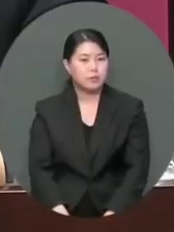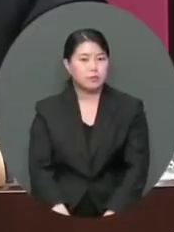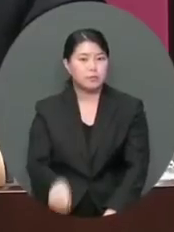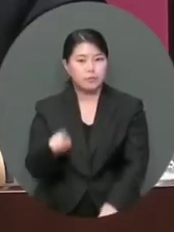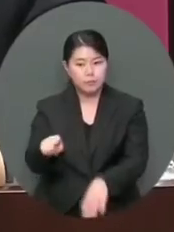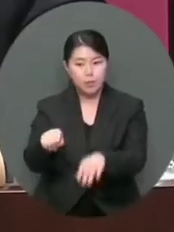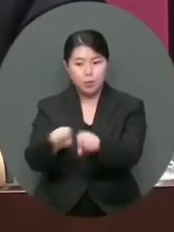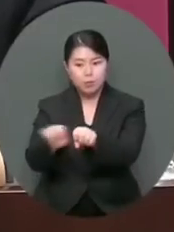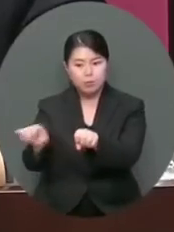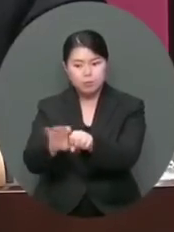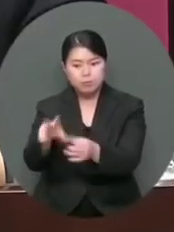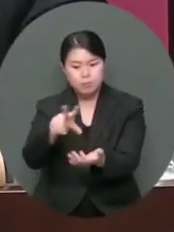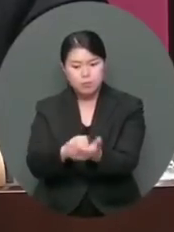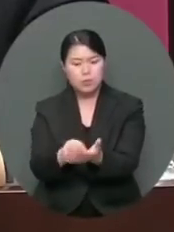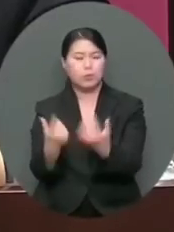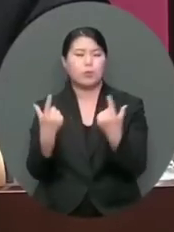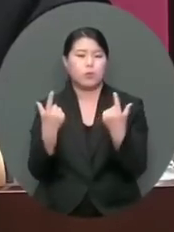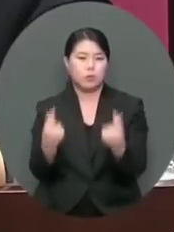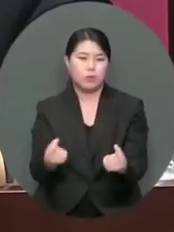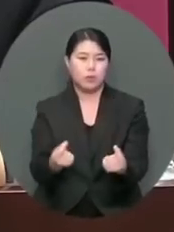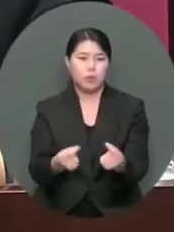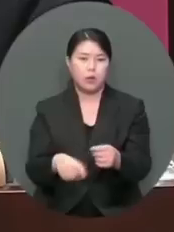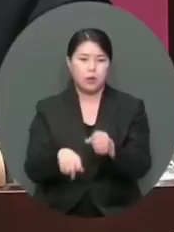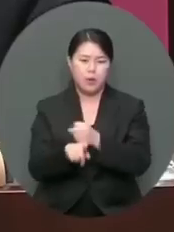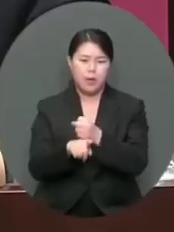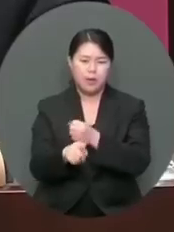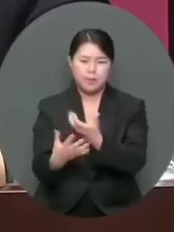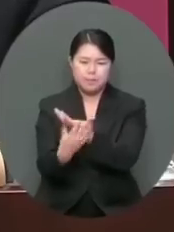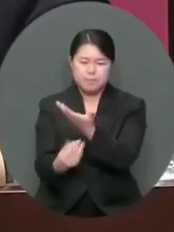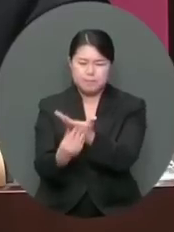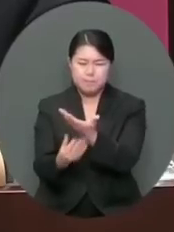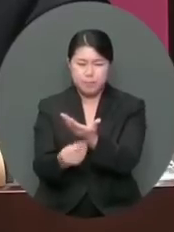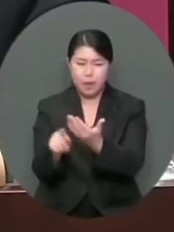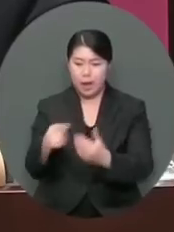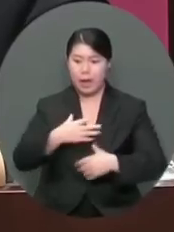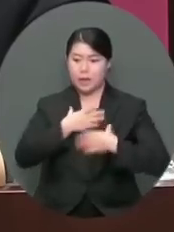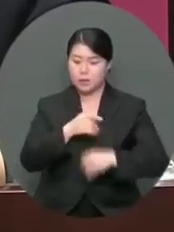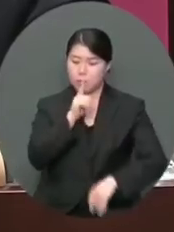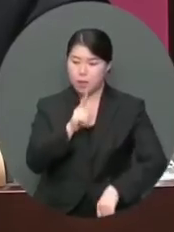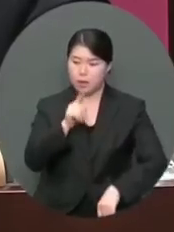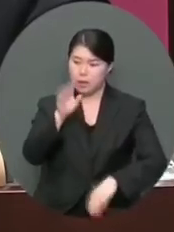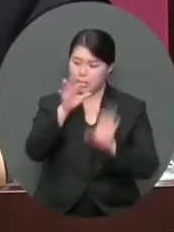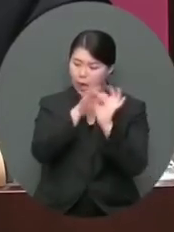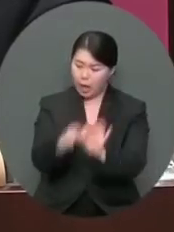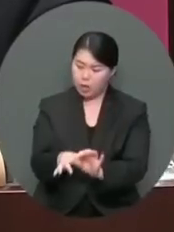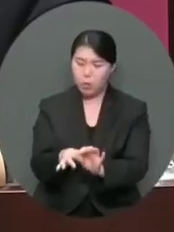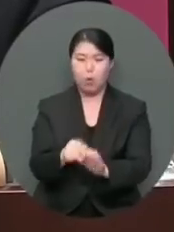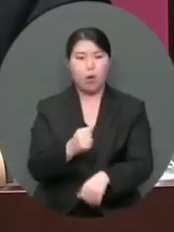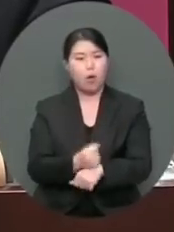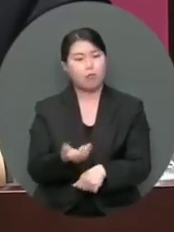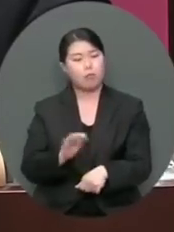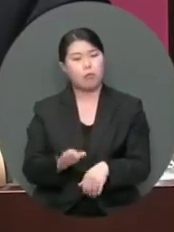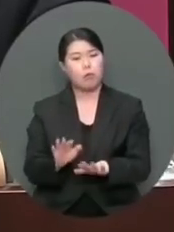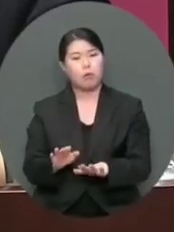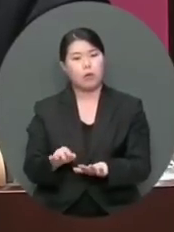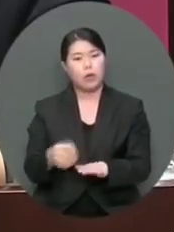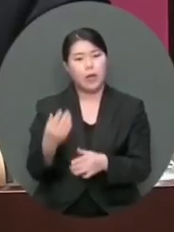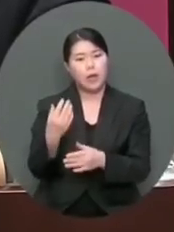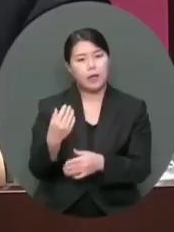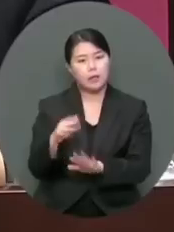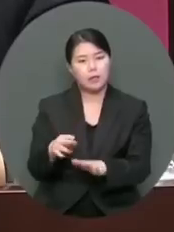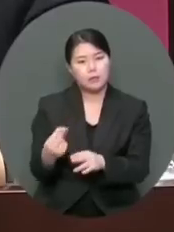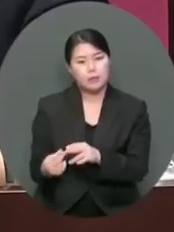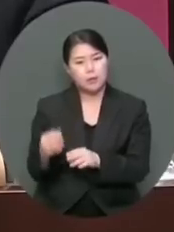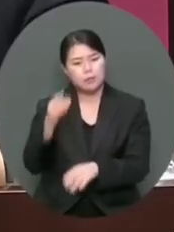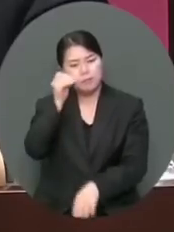문제도 마찬가지라고 봅니다. 과학적으로 처리된 오염수는 안전하다는 말씀을 줄곧 해오시는데 그럼 잔류 방사능도 완전히